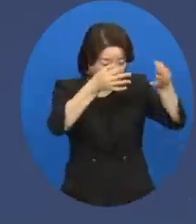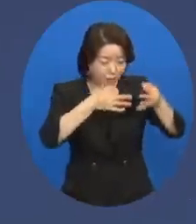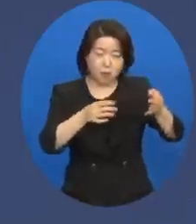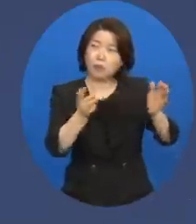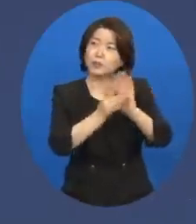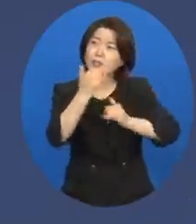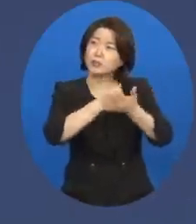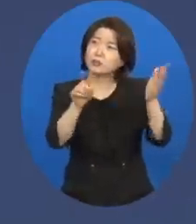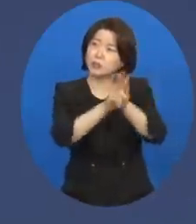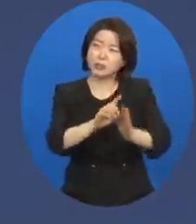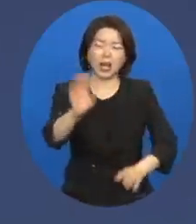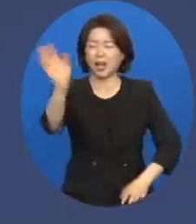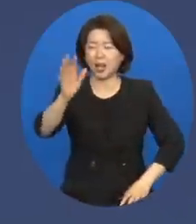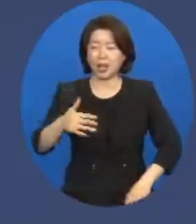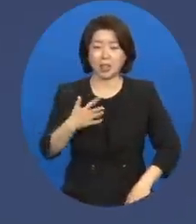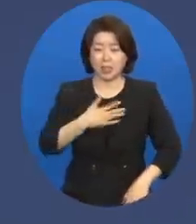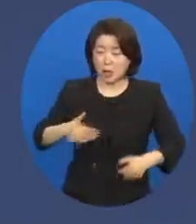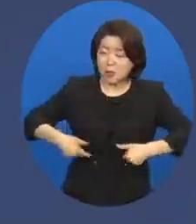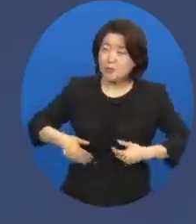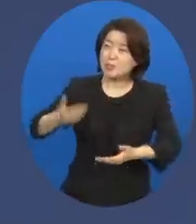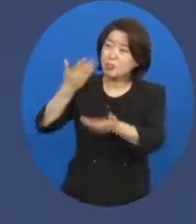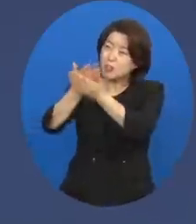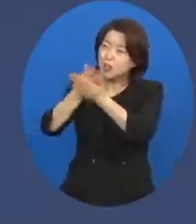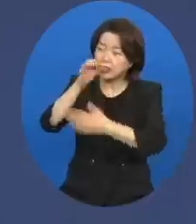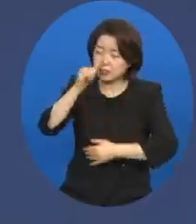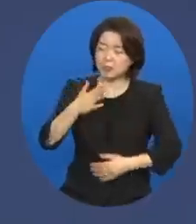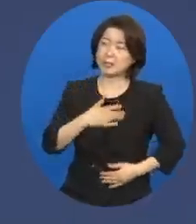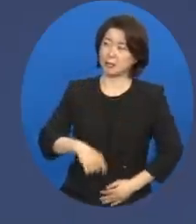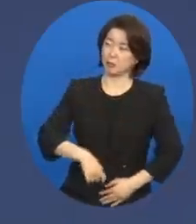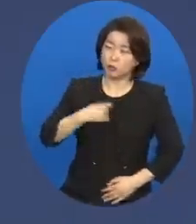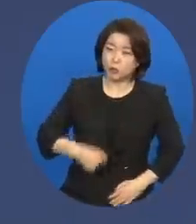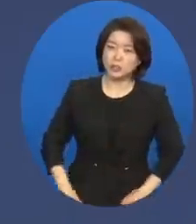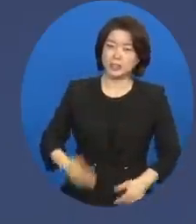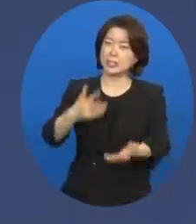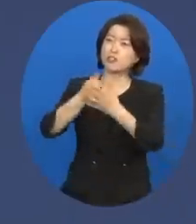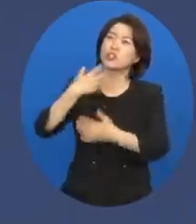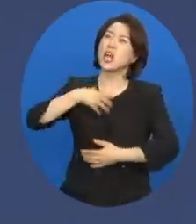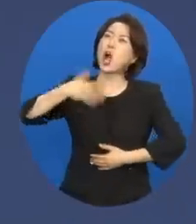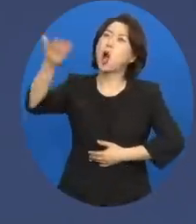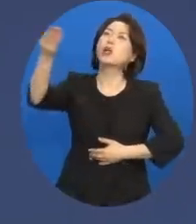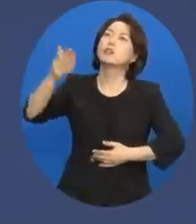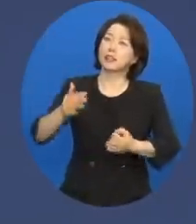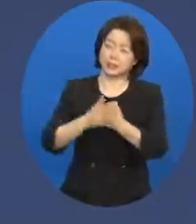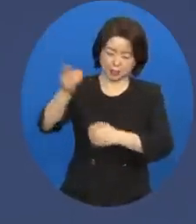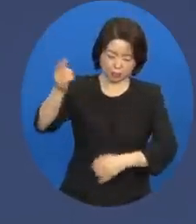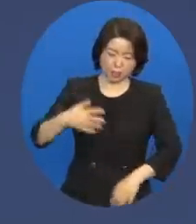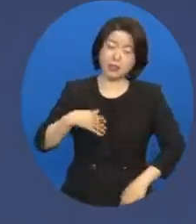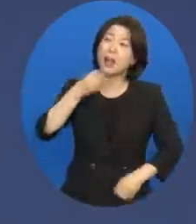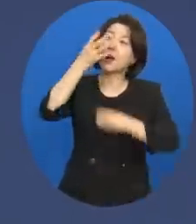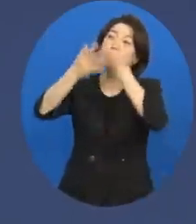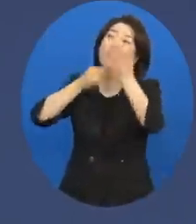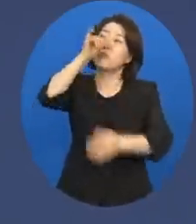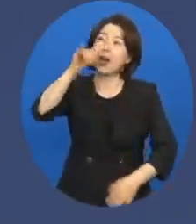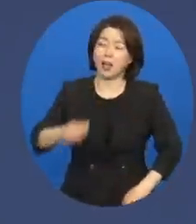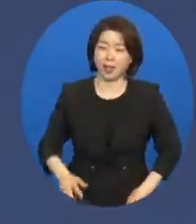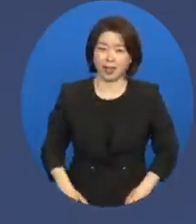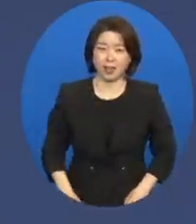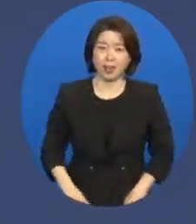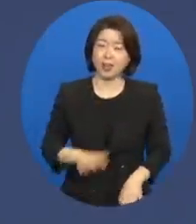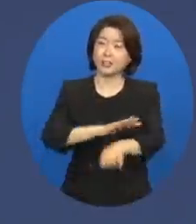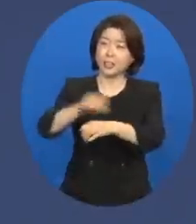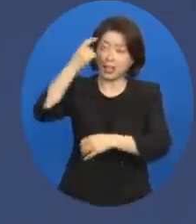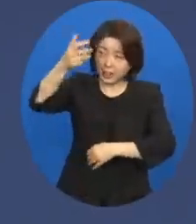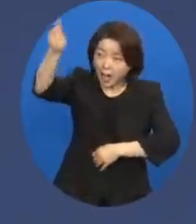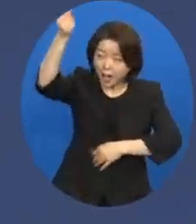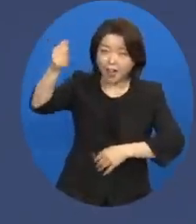믿겠냐고. 나도 필요해서 구하지만 나도 솔직히 주님 걱정도 해서 지금 하는 얘기라고. 그러니까 잘